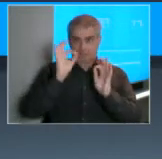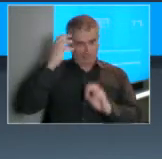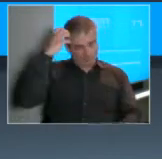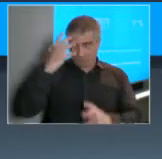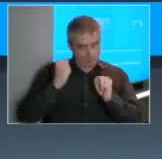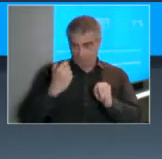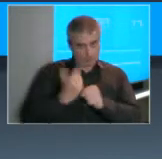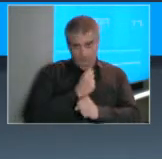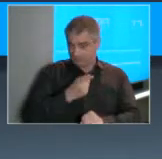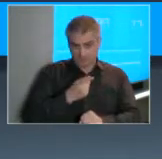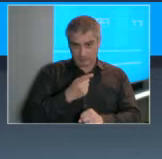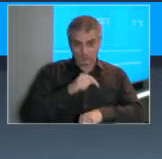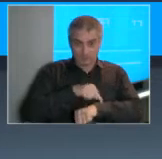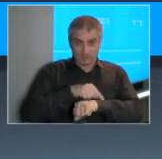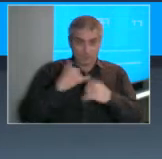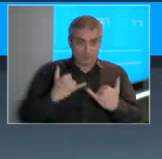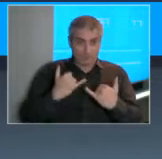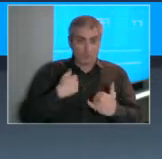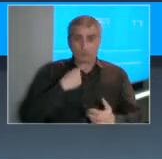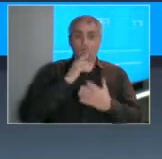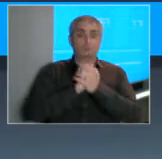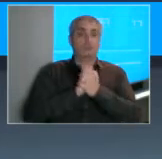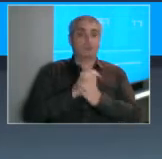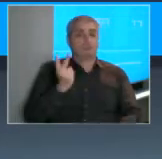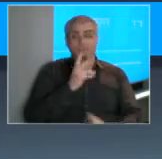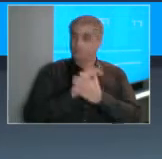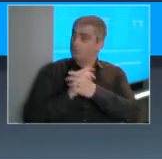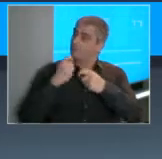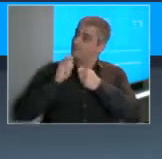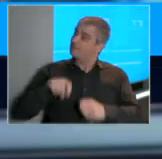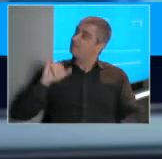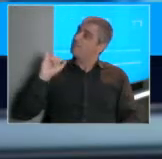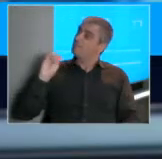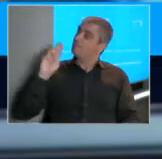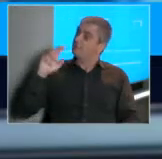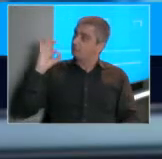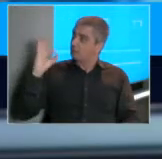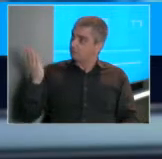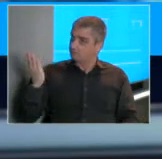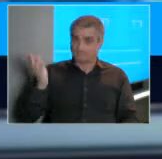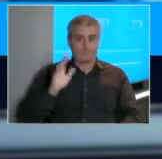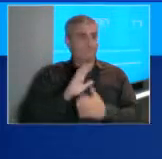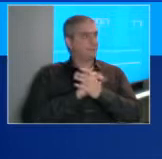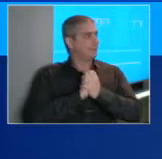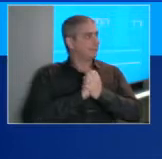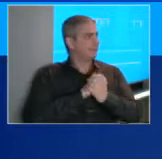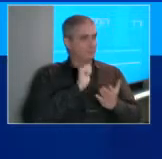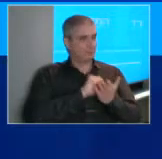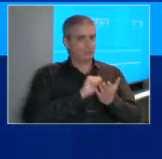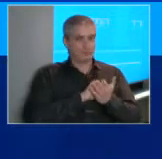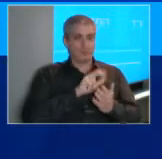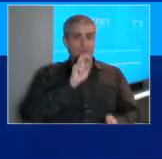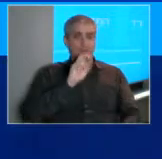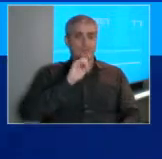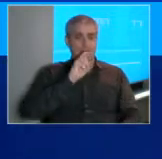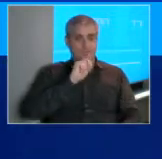שזה יצליח להם בטיימינג הנוכחי. אנחנו אומרים שלום לשניים, שלום לחבר הכנסת יעקב מרגי משס. שלום לך לכל הצופים. שלום לעיתונאי, אומרים